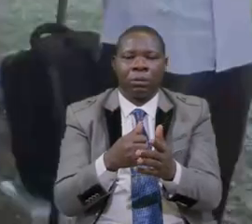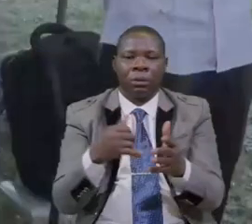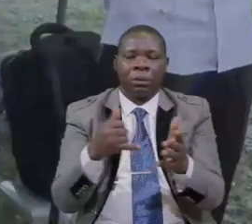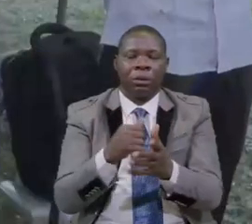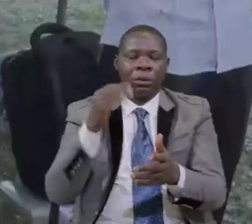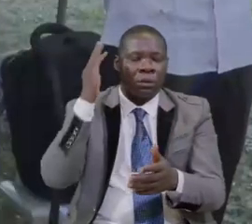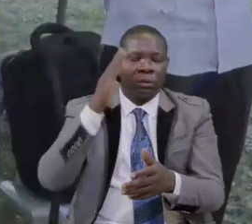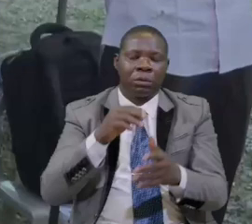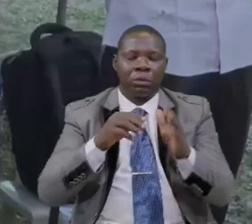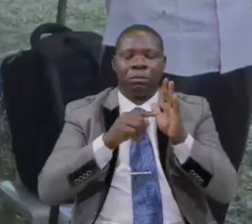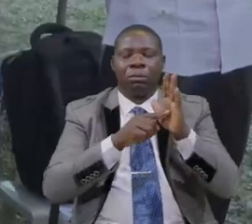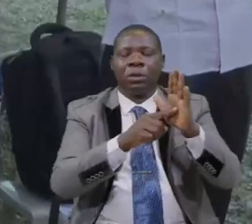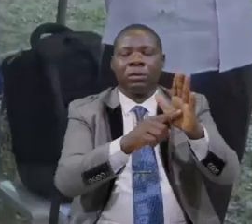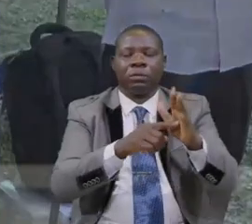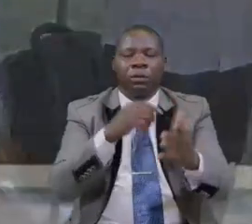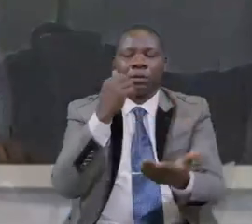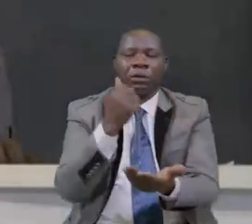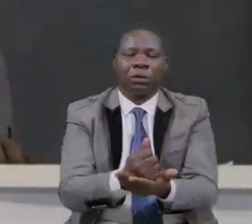Elle se manifestera.